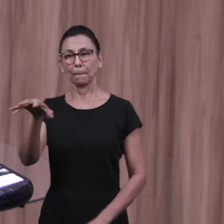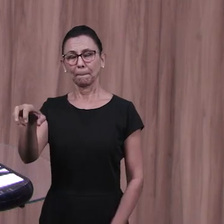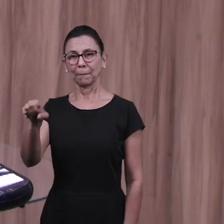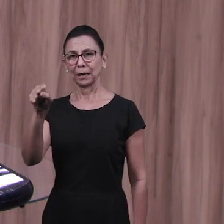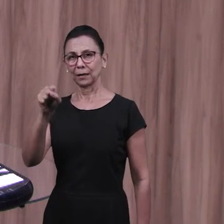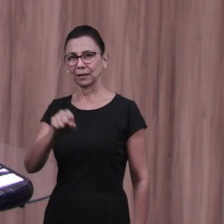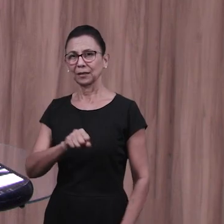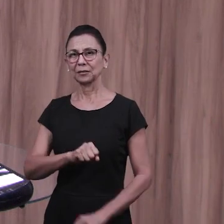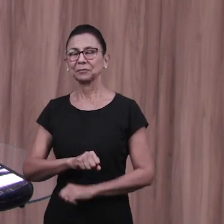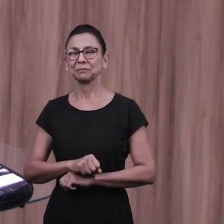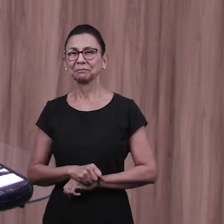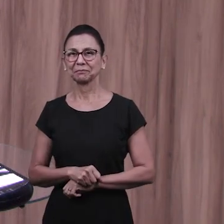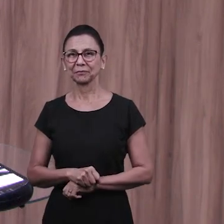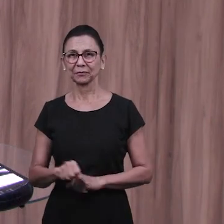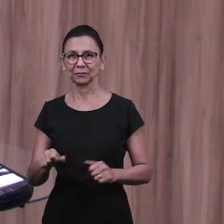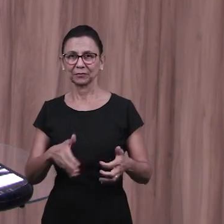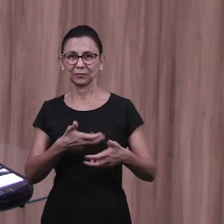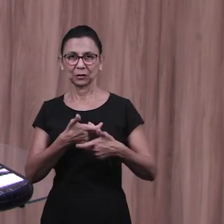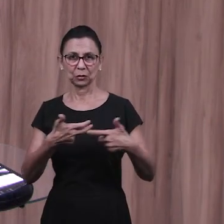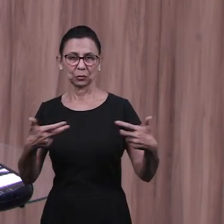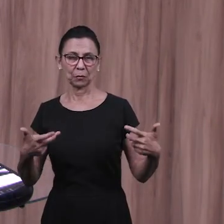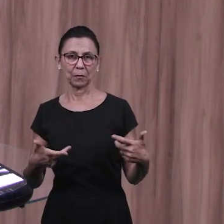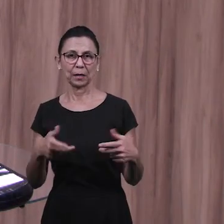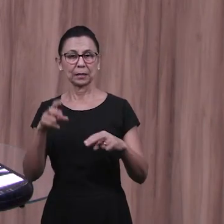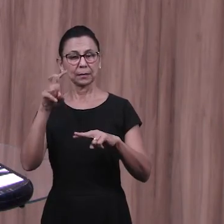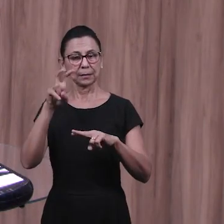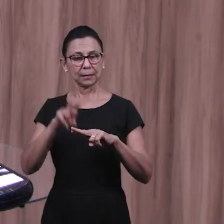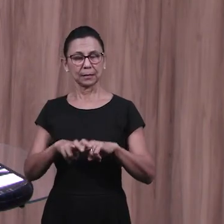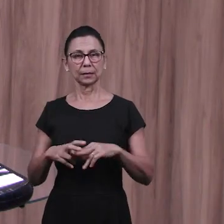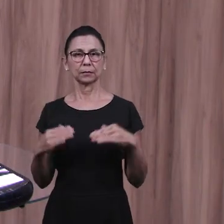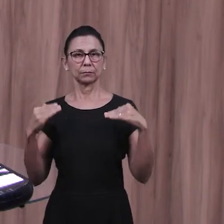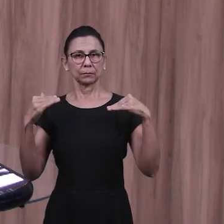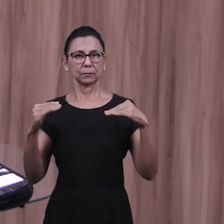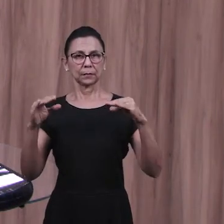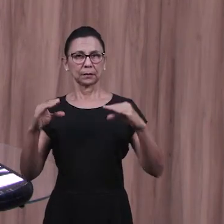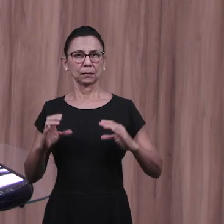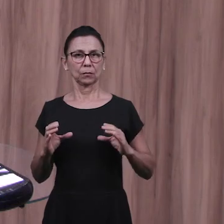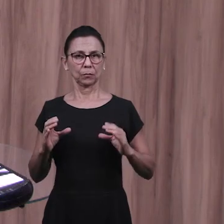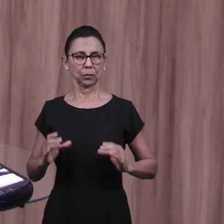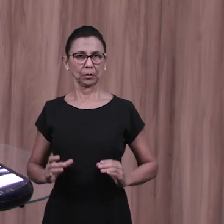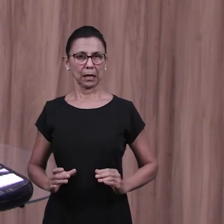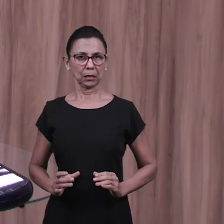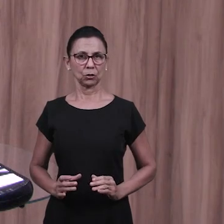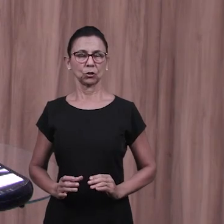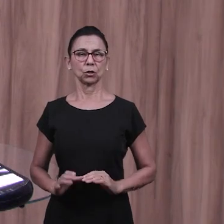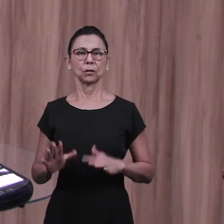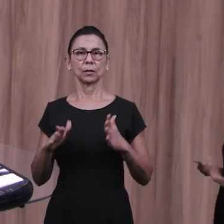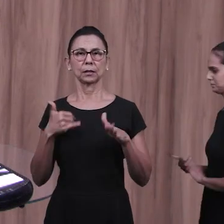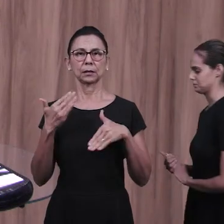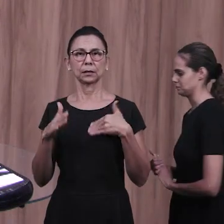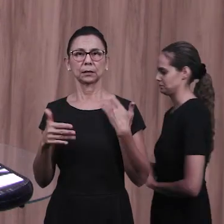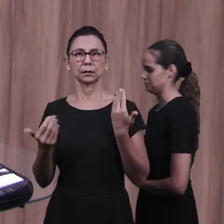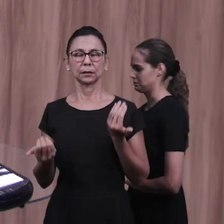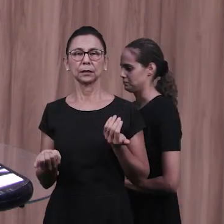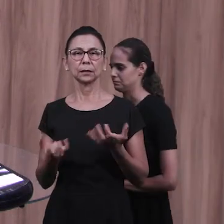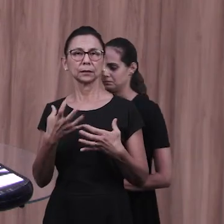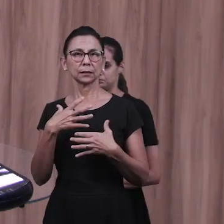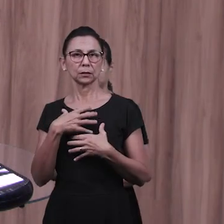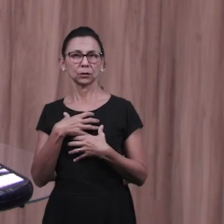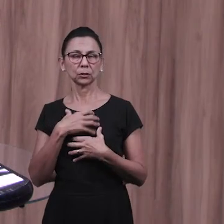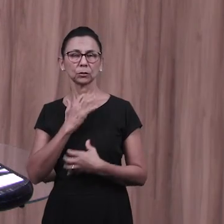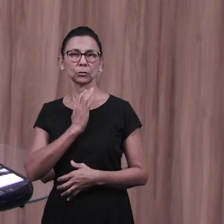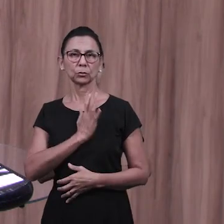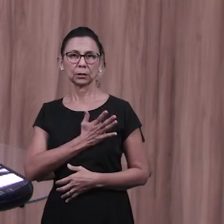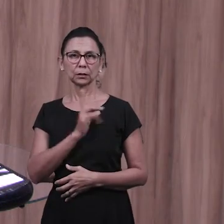et mettez-vous en position droite. Et avec joie, on va chanter en sentant dans le cœur ce que nous sommes en train de